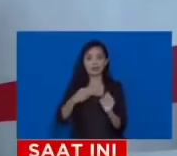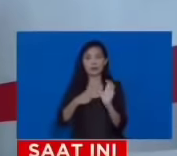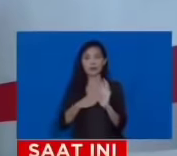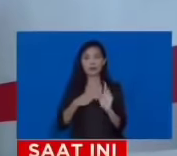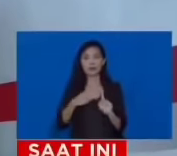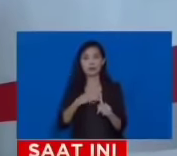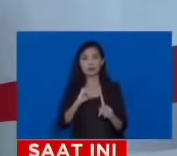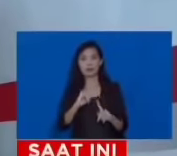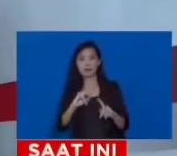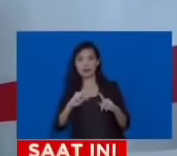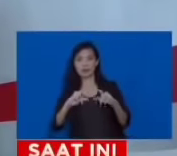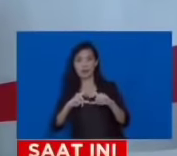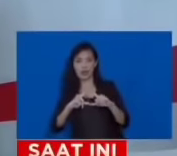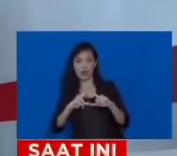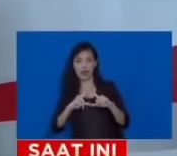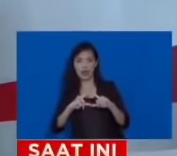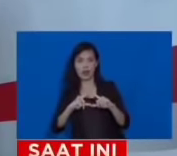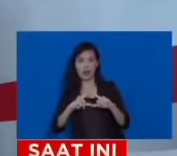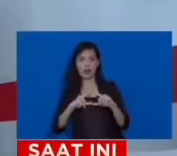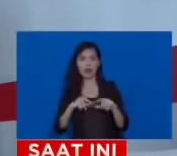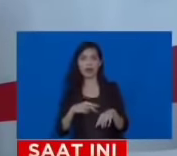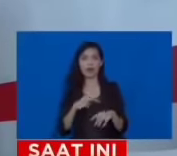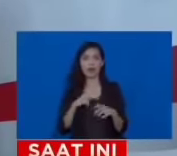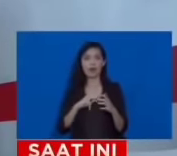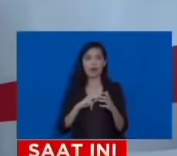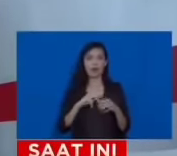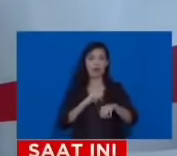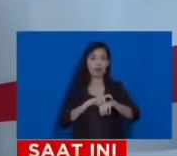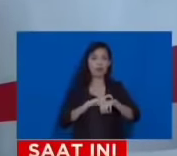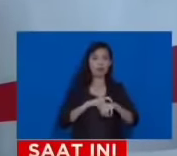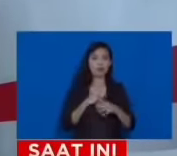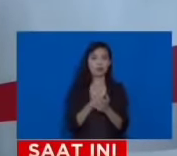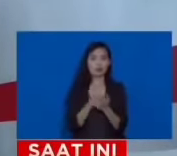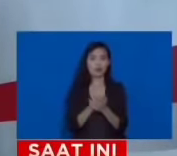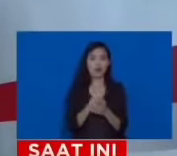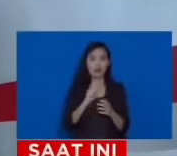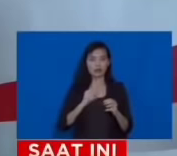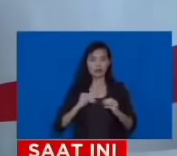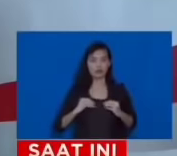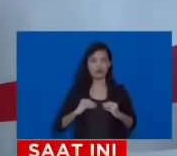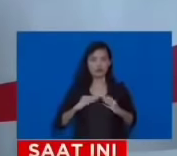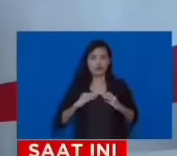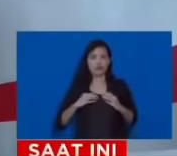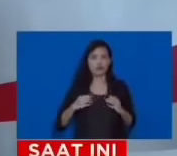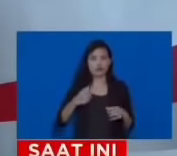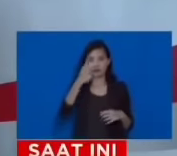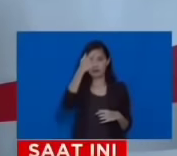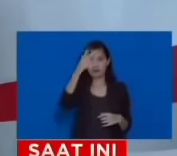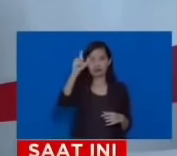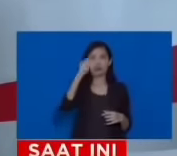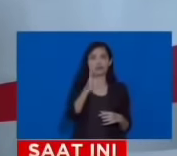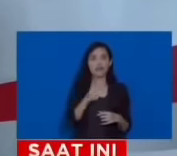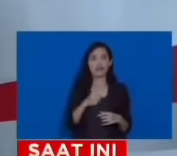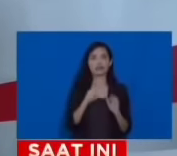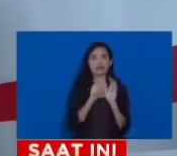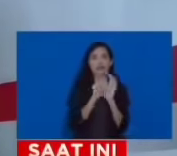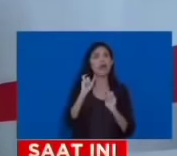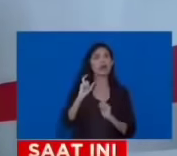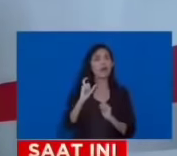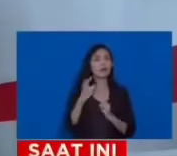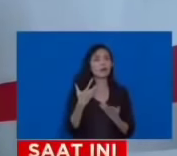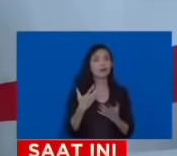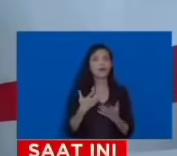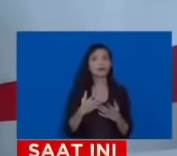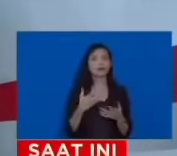Manfaatkan waktu untuk tetap menjaga imunitas dengan tetap melaksanakan kegiatan-kegiatan fisik yang